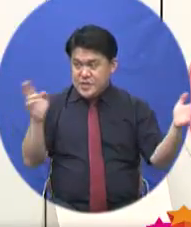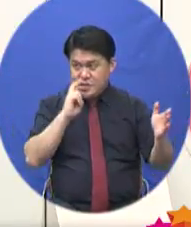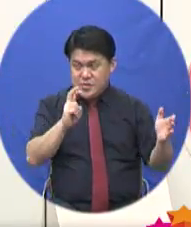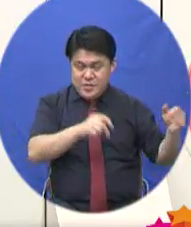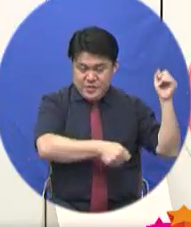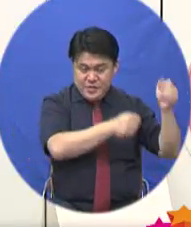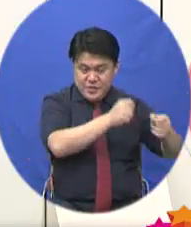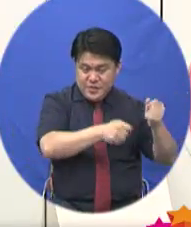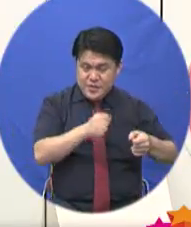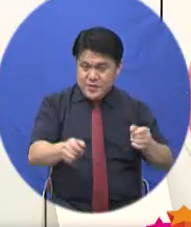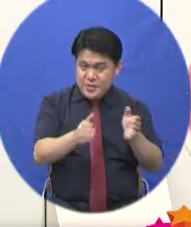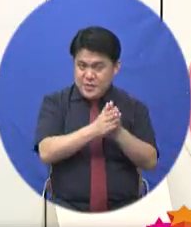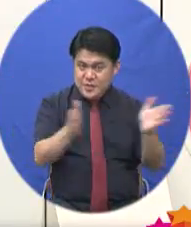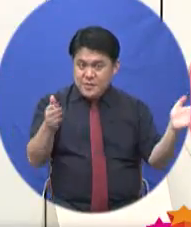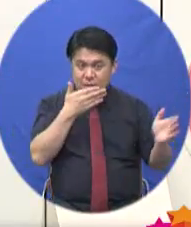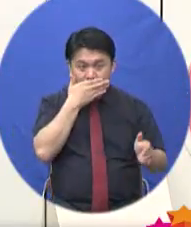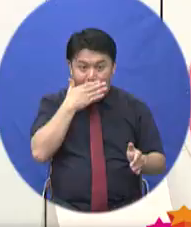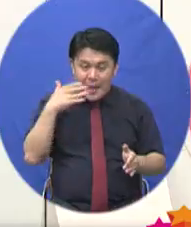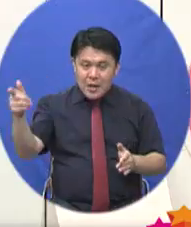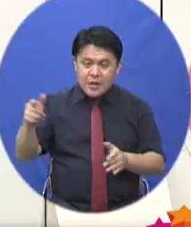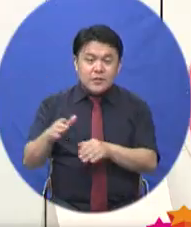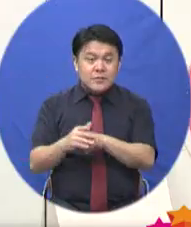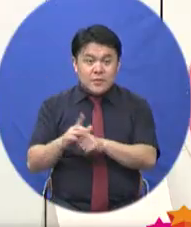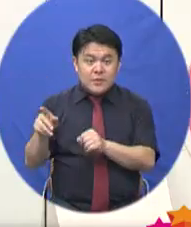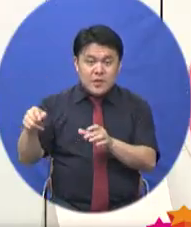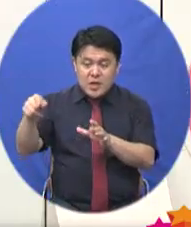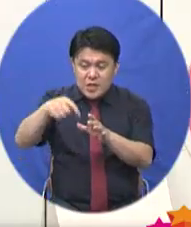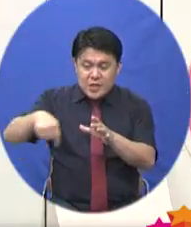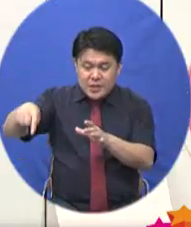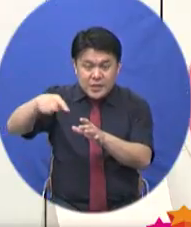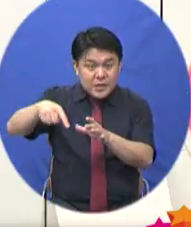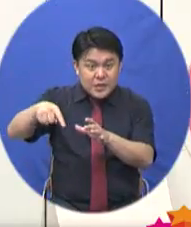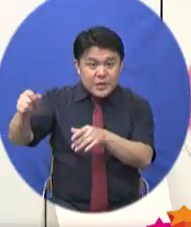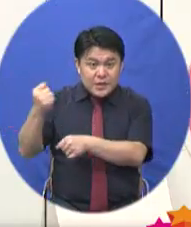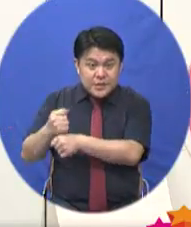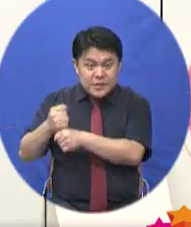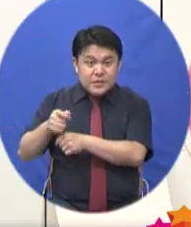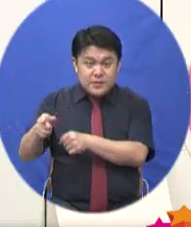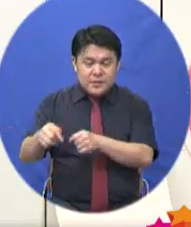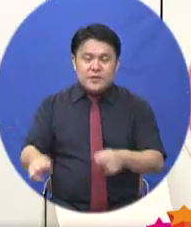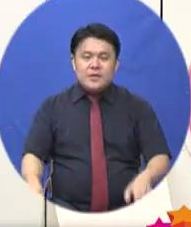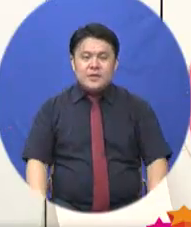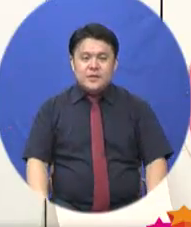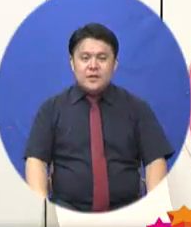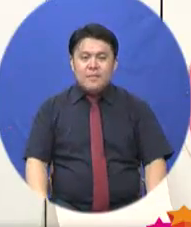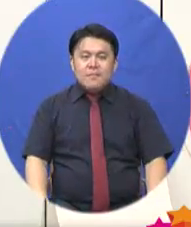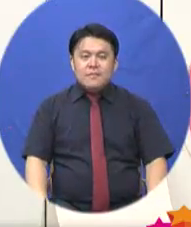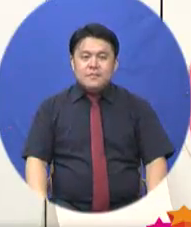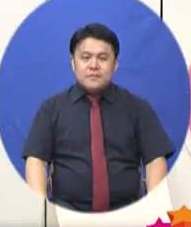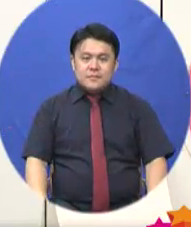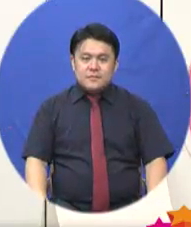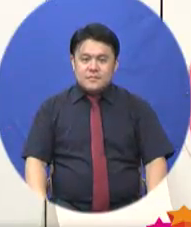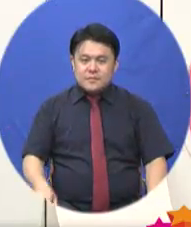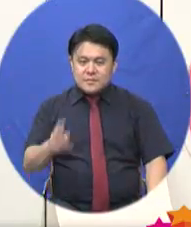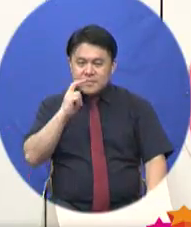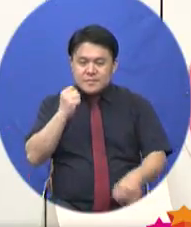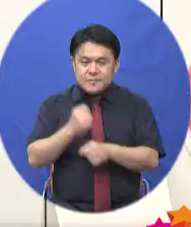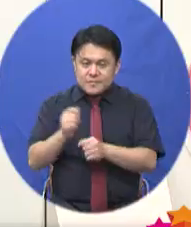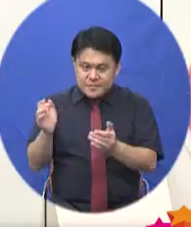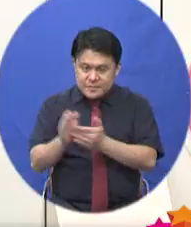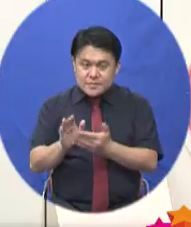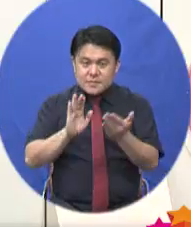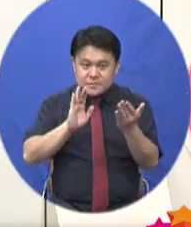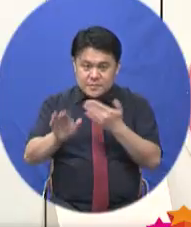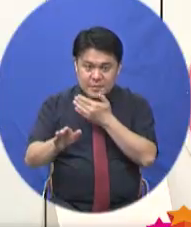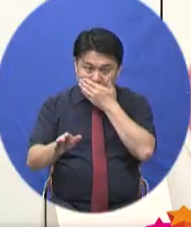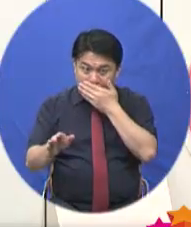하면은 원판을 저쪽에서 깎아요. 네. 스튜디오 안에서 예. 엔지니어가 이걸 깎습니다. 깎다가